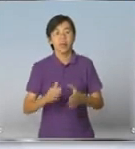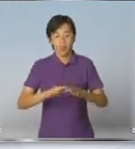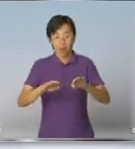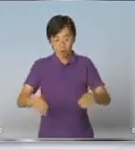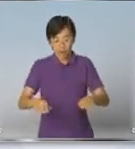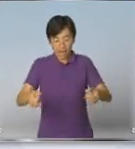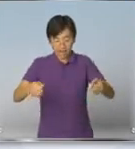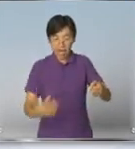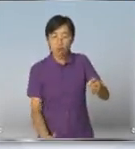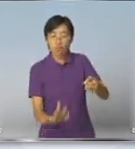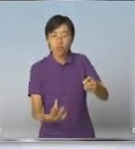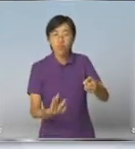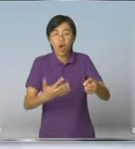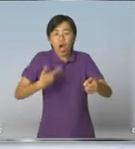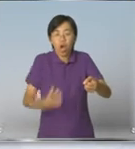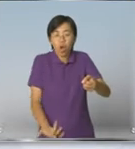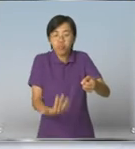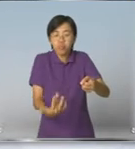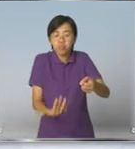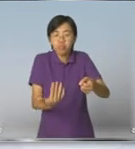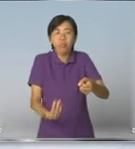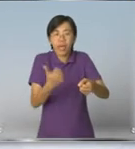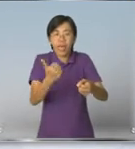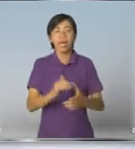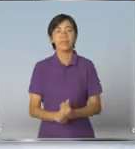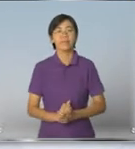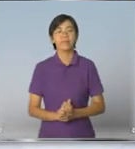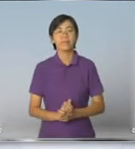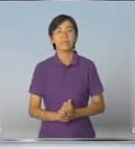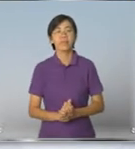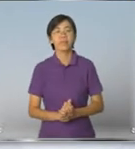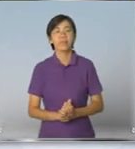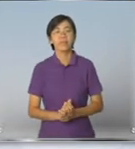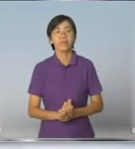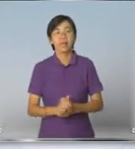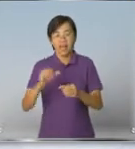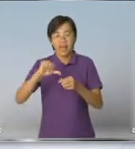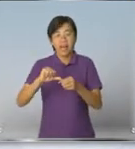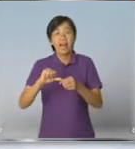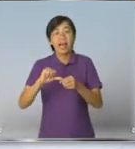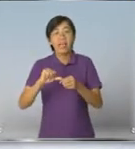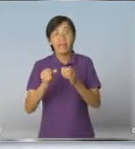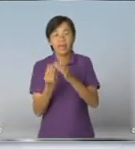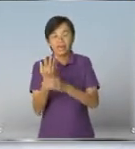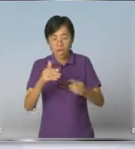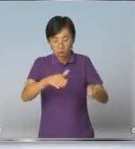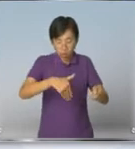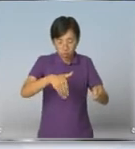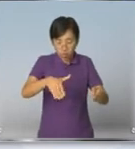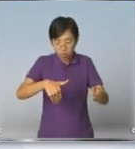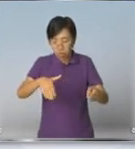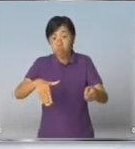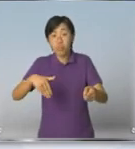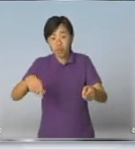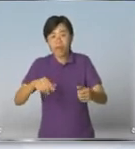ะดวกอย่างนี้ใช่ไหมครับ ใช่ค่ะแล้วก็เราจะทาน้ำมันเพียงเล็กน้อย ครับผม